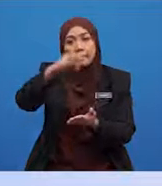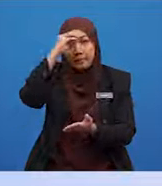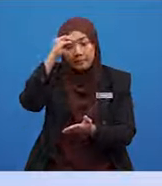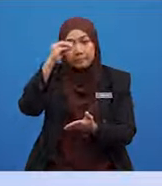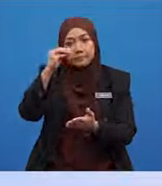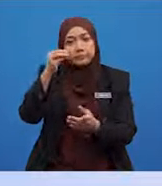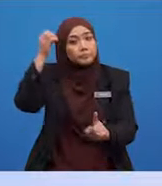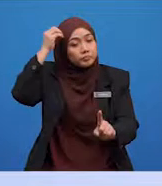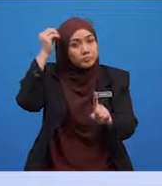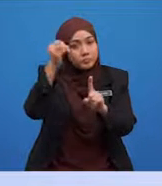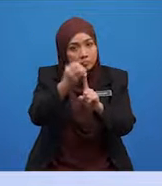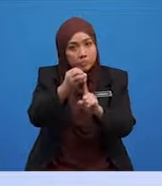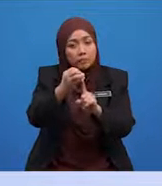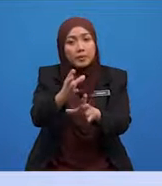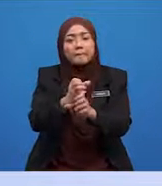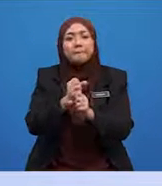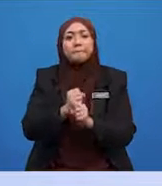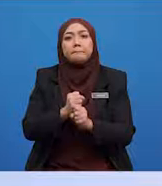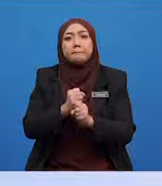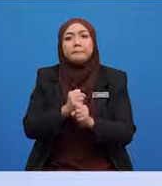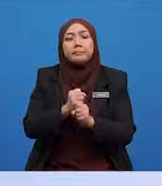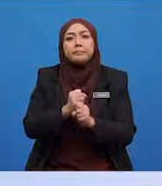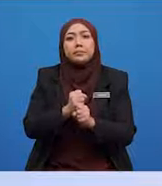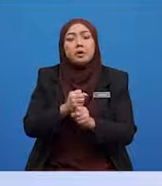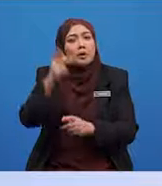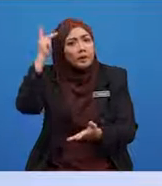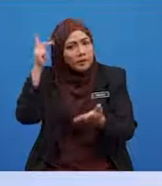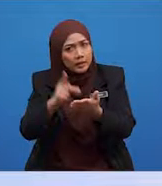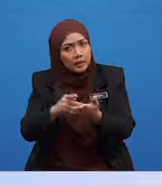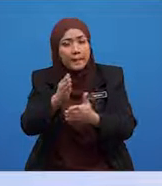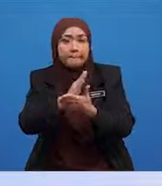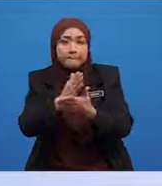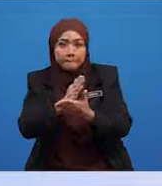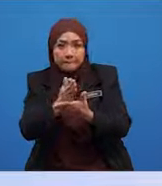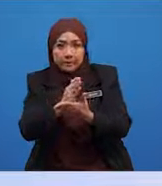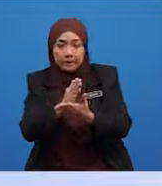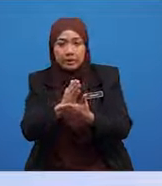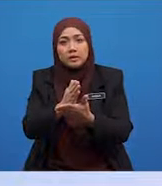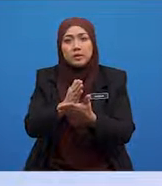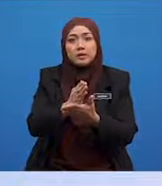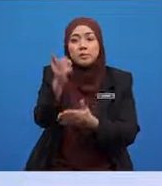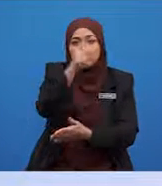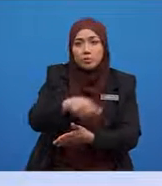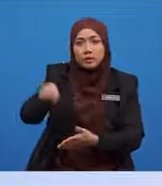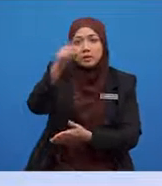pertama, mengenal bahagian bulatan dan menerangkan sifat bulatan.